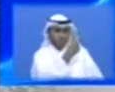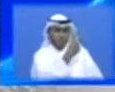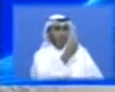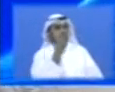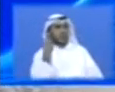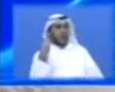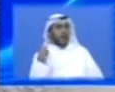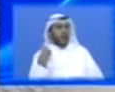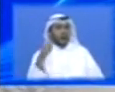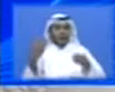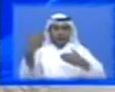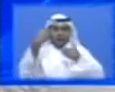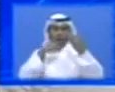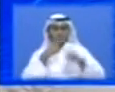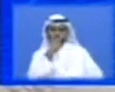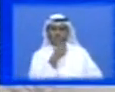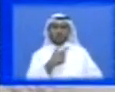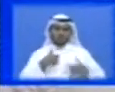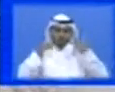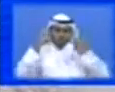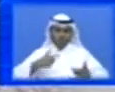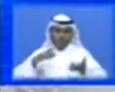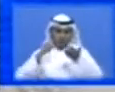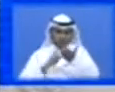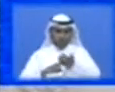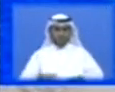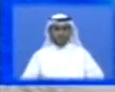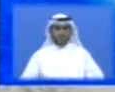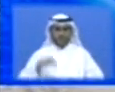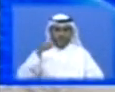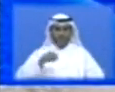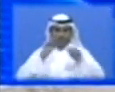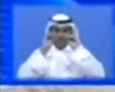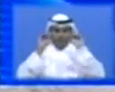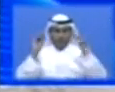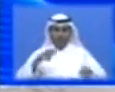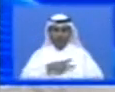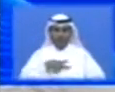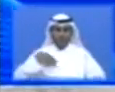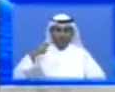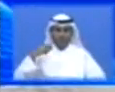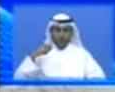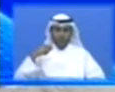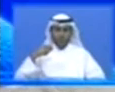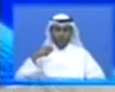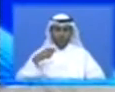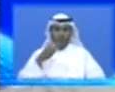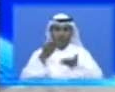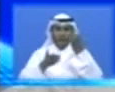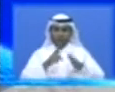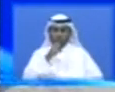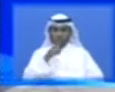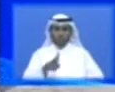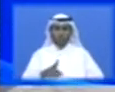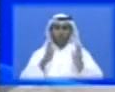إلى هيئة الرؤية الشرعية للإدلاء بشهادته. وبهذه المناسبة يسر وزارة العدل أن ترفع أسمى التهاني